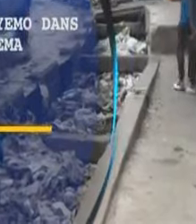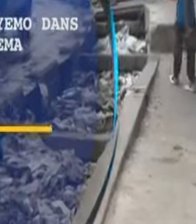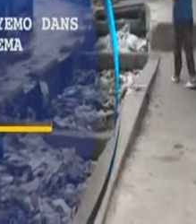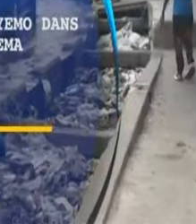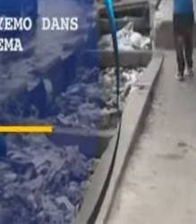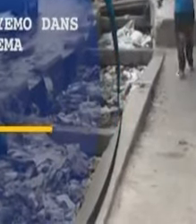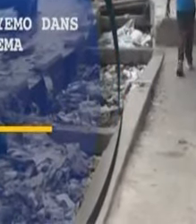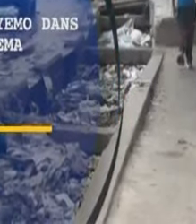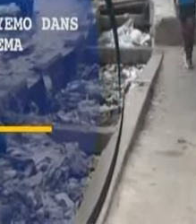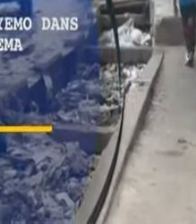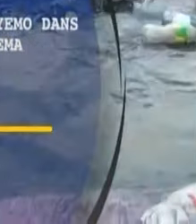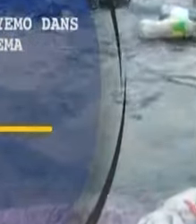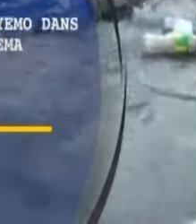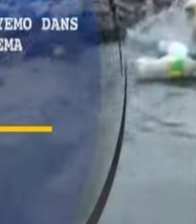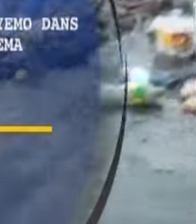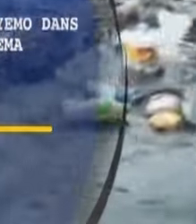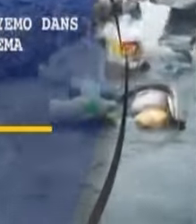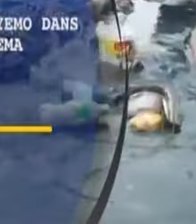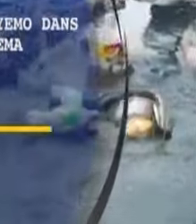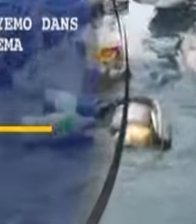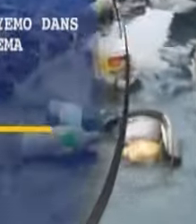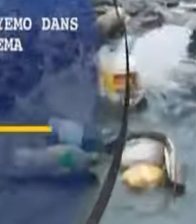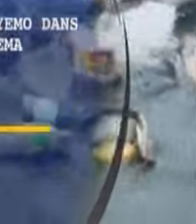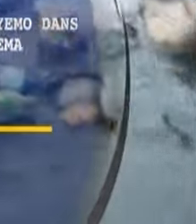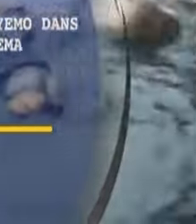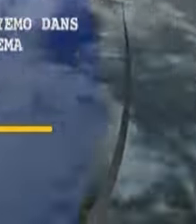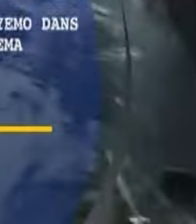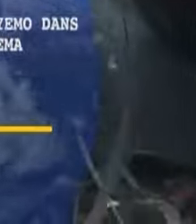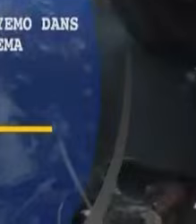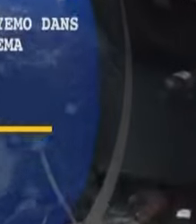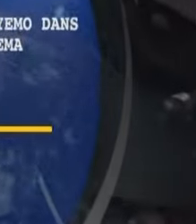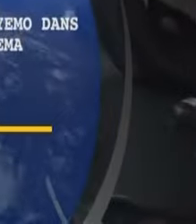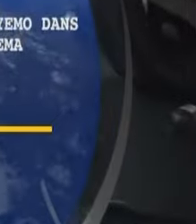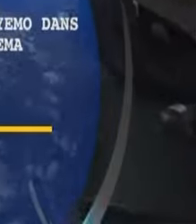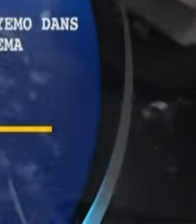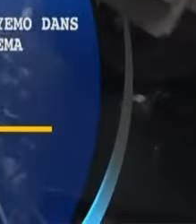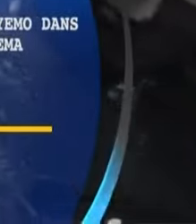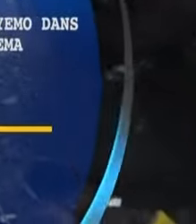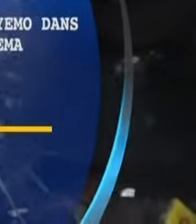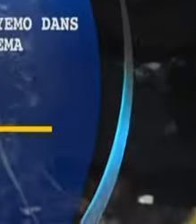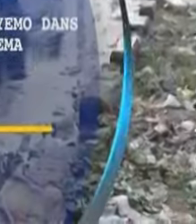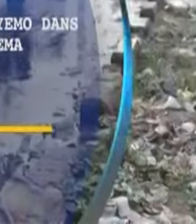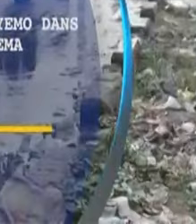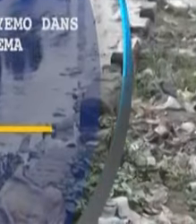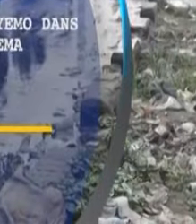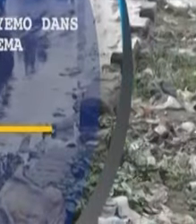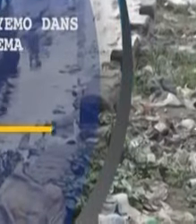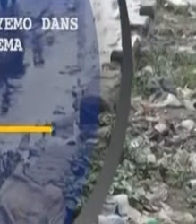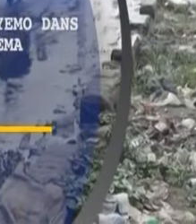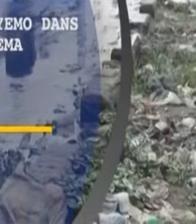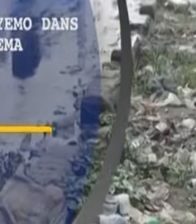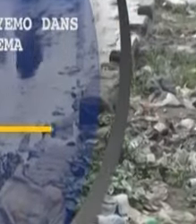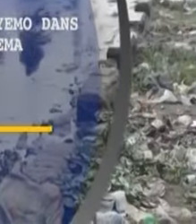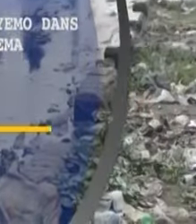véhicules ont du mal à rouler sur cette route et cela n'est pas sans conséquence. Des actions urgentes